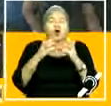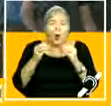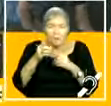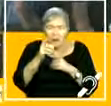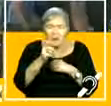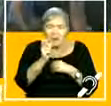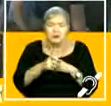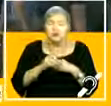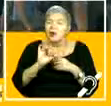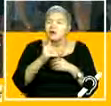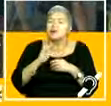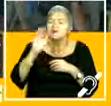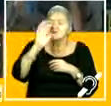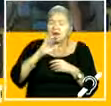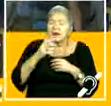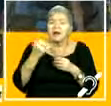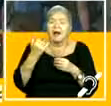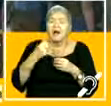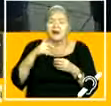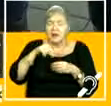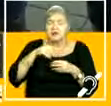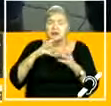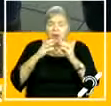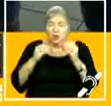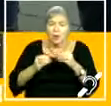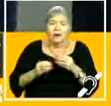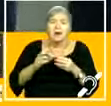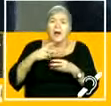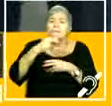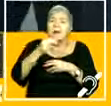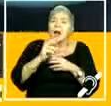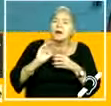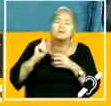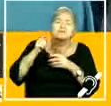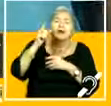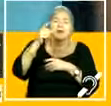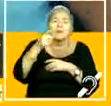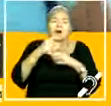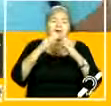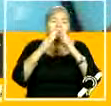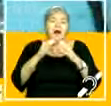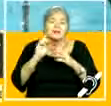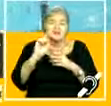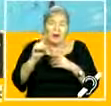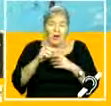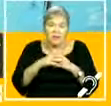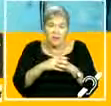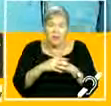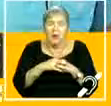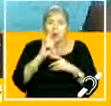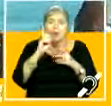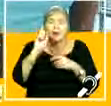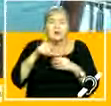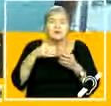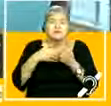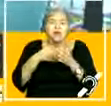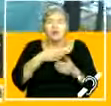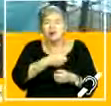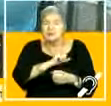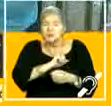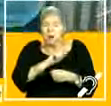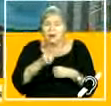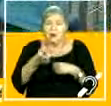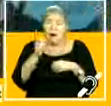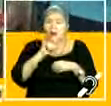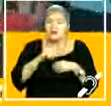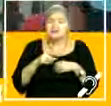foarte mulți străini care de aici vor merge mai departe către țările lor de destinație. Am întâlnit pe unii care trebuie să ajungă în Spania, alții